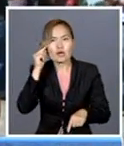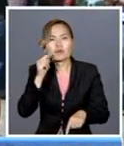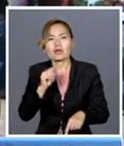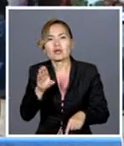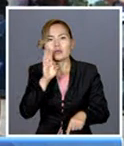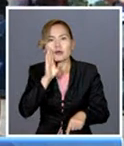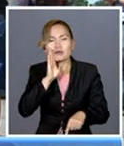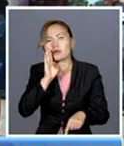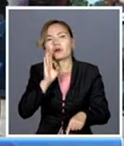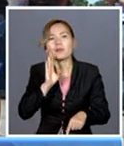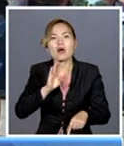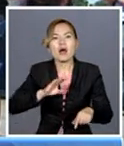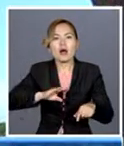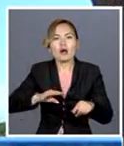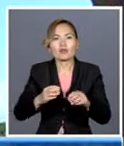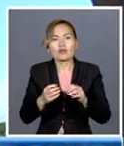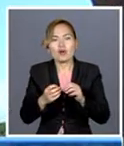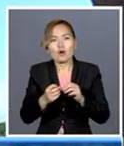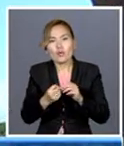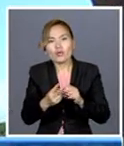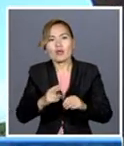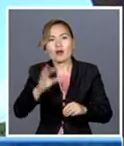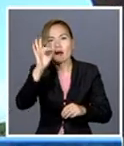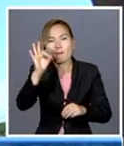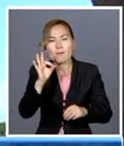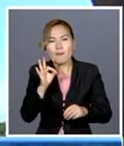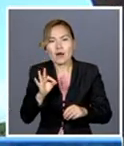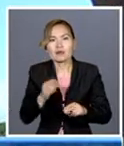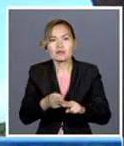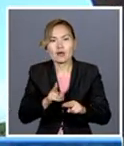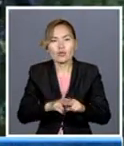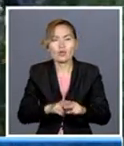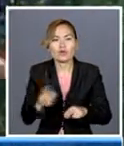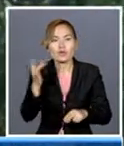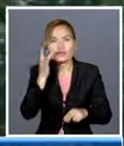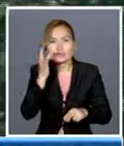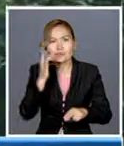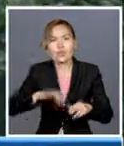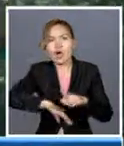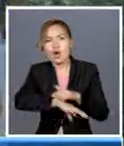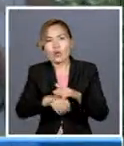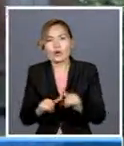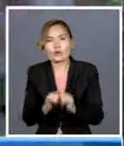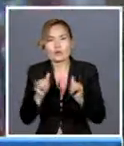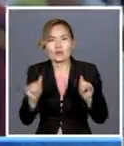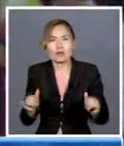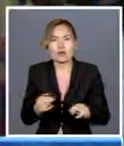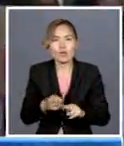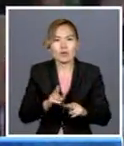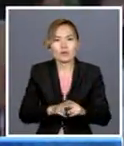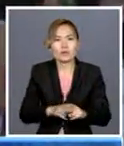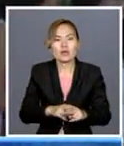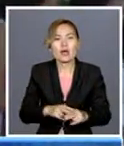Қырғызстанда қыз балалардың 12% 18 жасқа дейін, 1% 15-ке толмай тұрмыс құрады екен. Солардың көбі ресми некеге